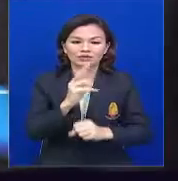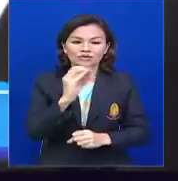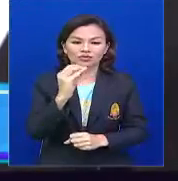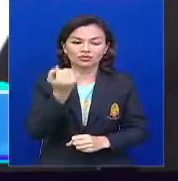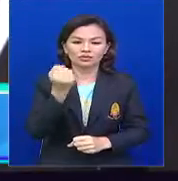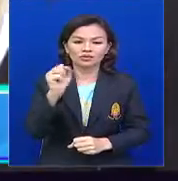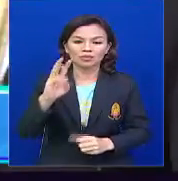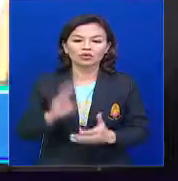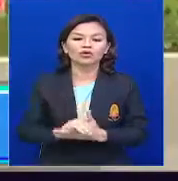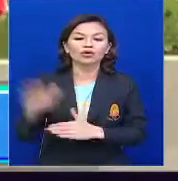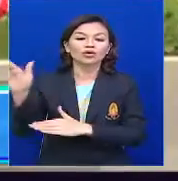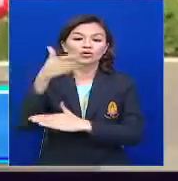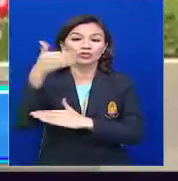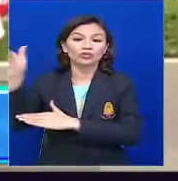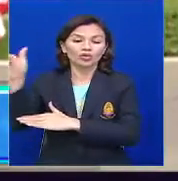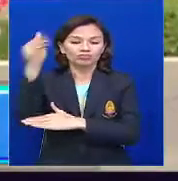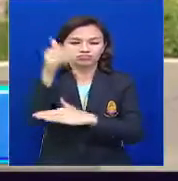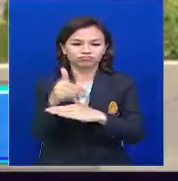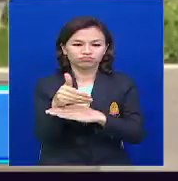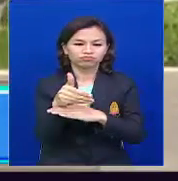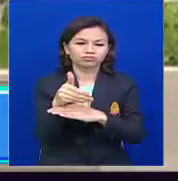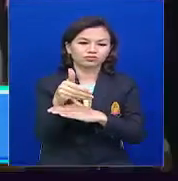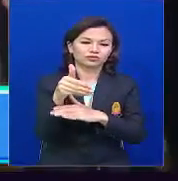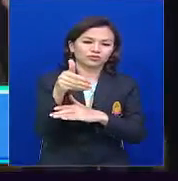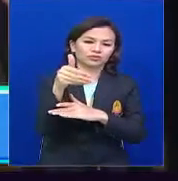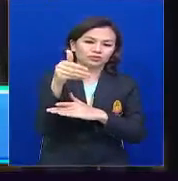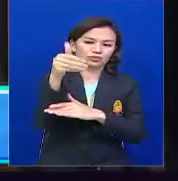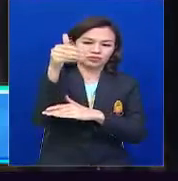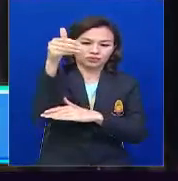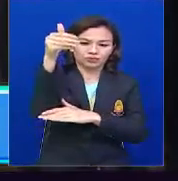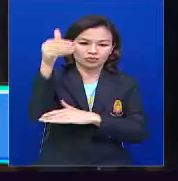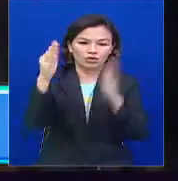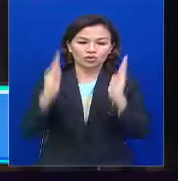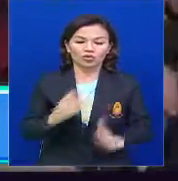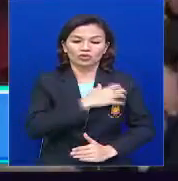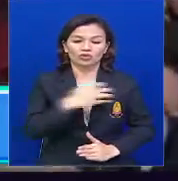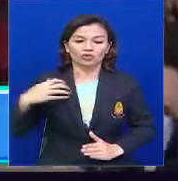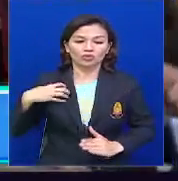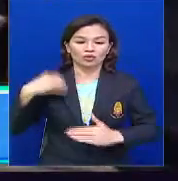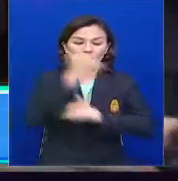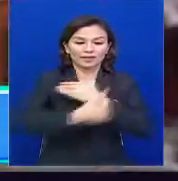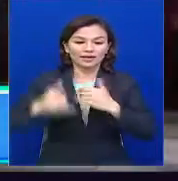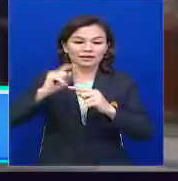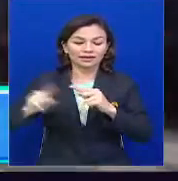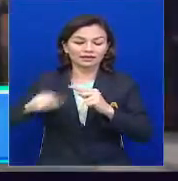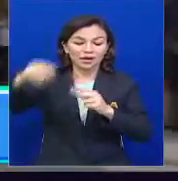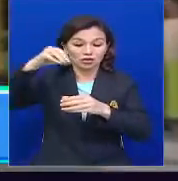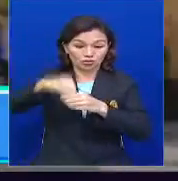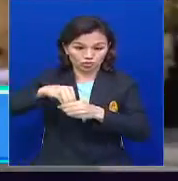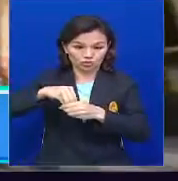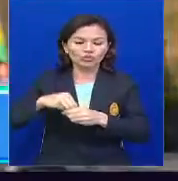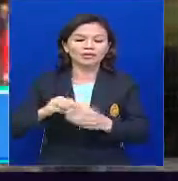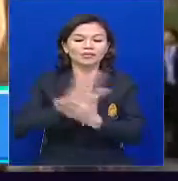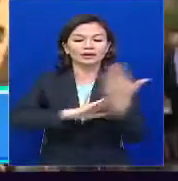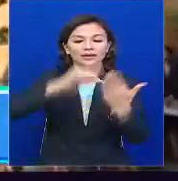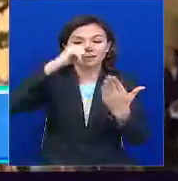เชิญธงอาเซียนขึ้นสู่ยอดเสาร่วมกับเอกอัครราชทูตประจำประเทศอาเซียนประจำประเทศไทยนะครับเพื่อเสริมสร้